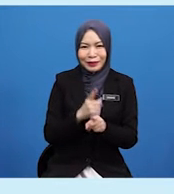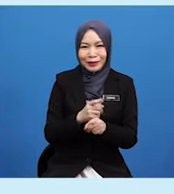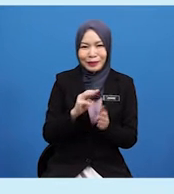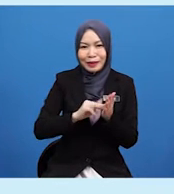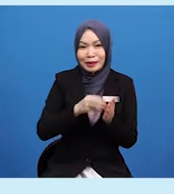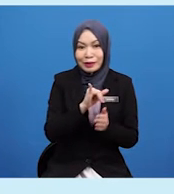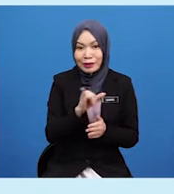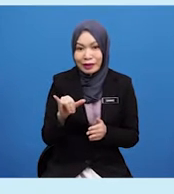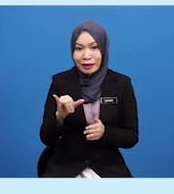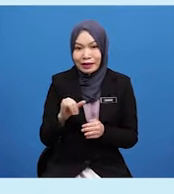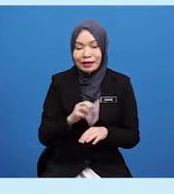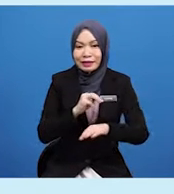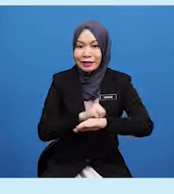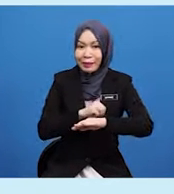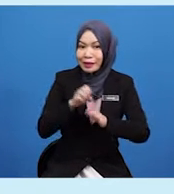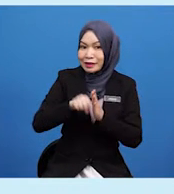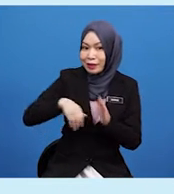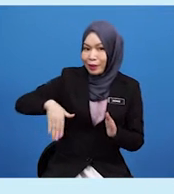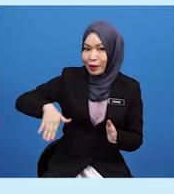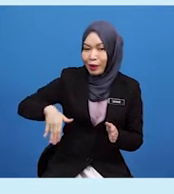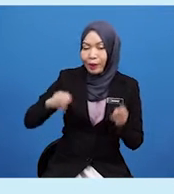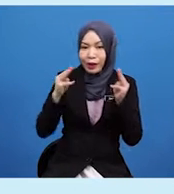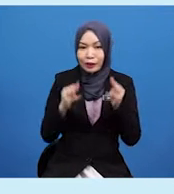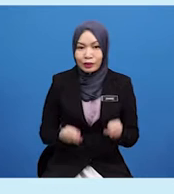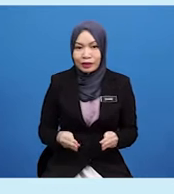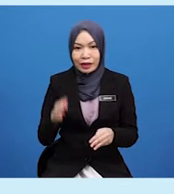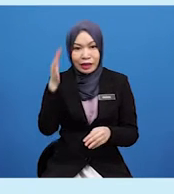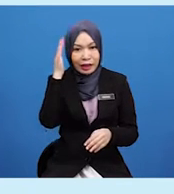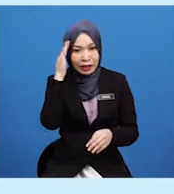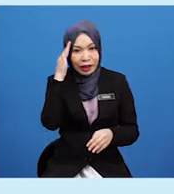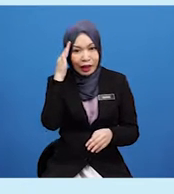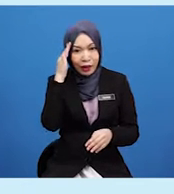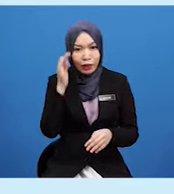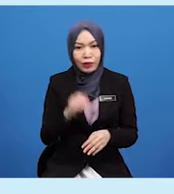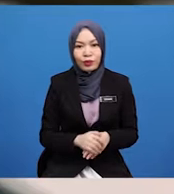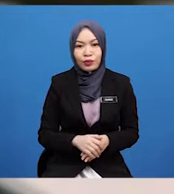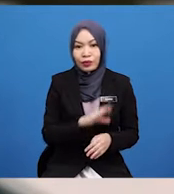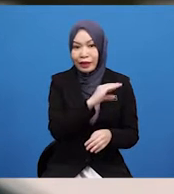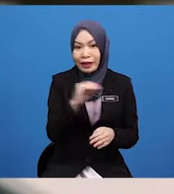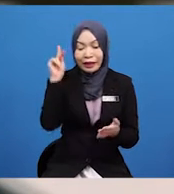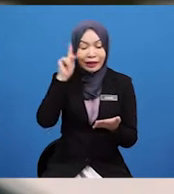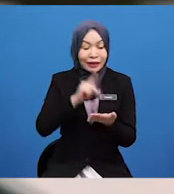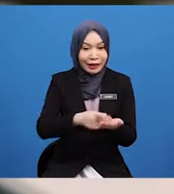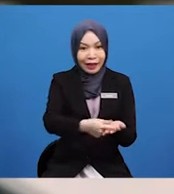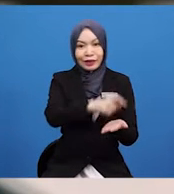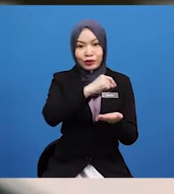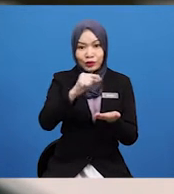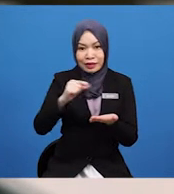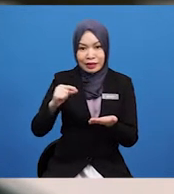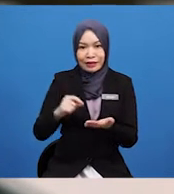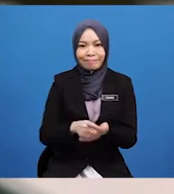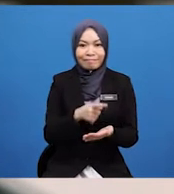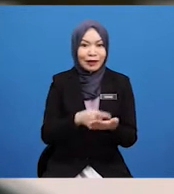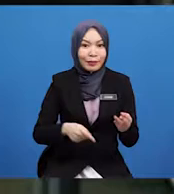Nah zaman sebelum manusia mengetahui dan mengenal tulisan murid-murid Apakah